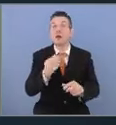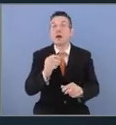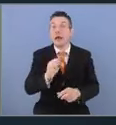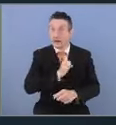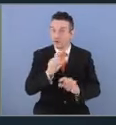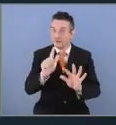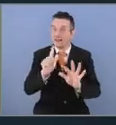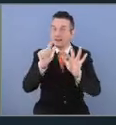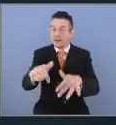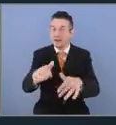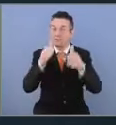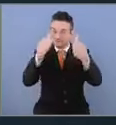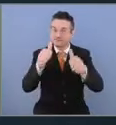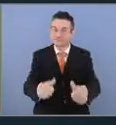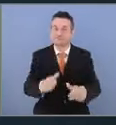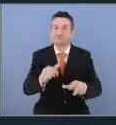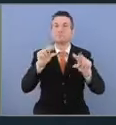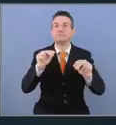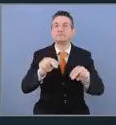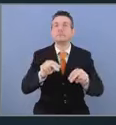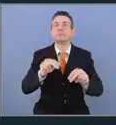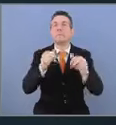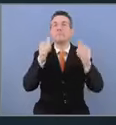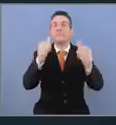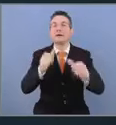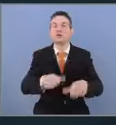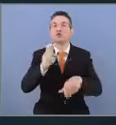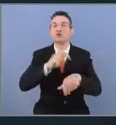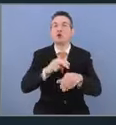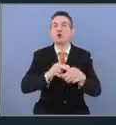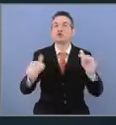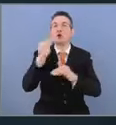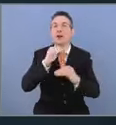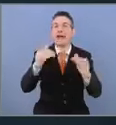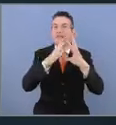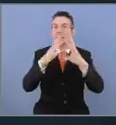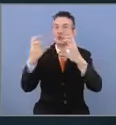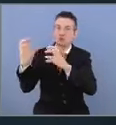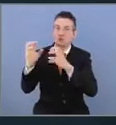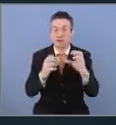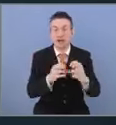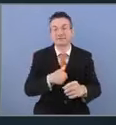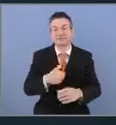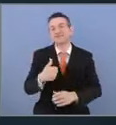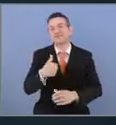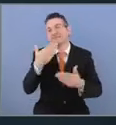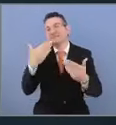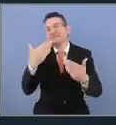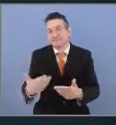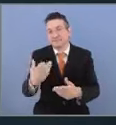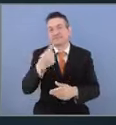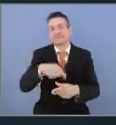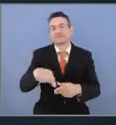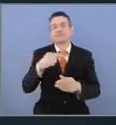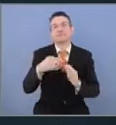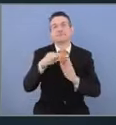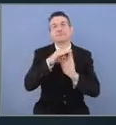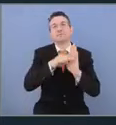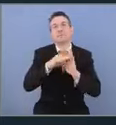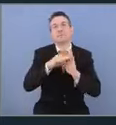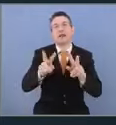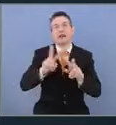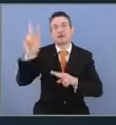sui dottorati industriali. A me fa molto piacere che siano stati citati anche su programmi nazionali. Ecco, io vorrei